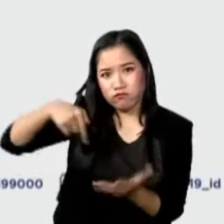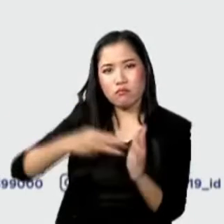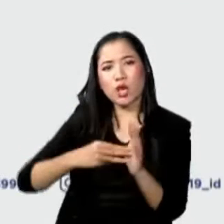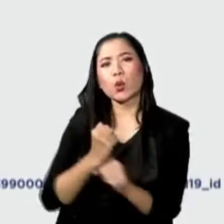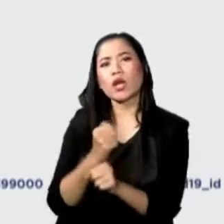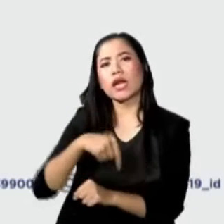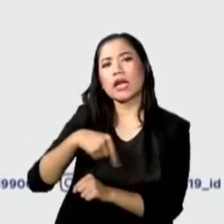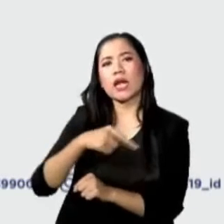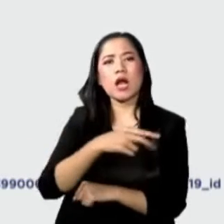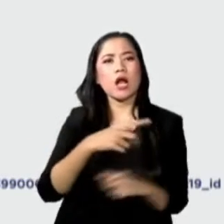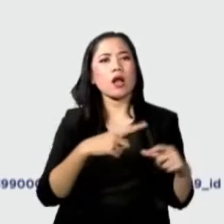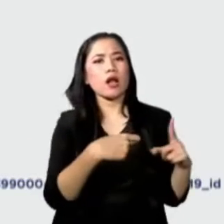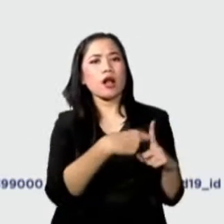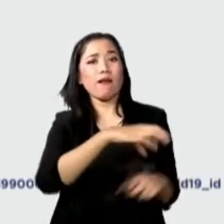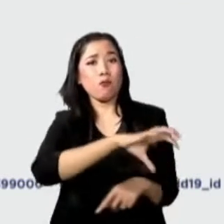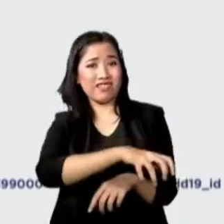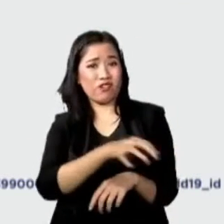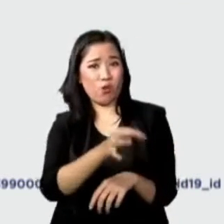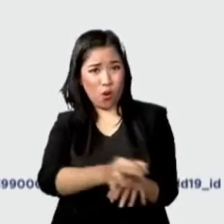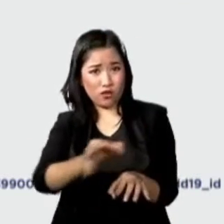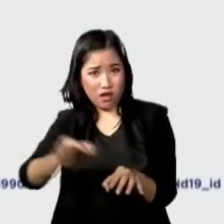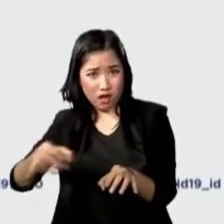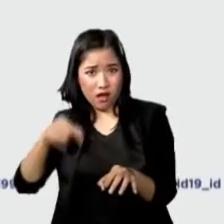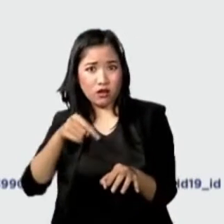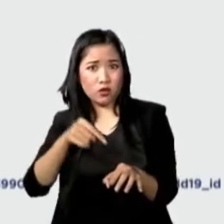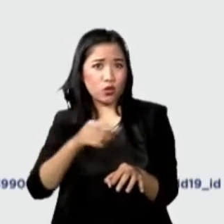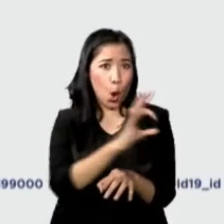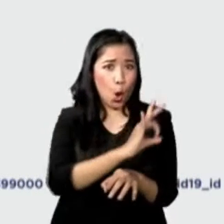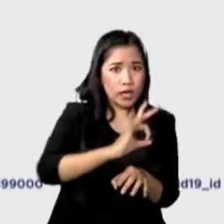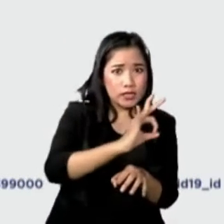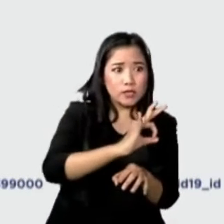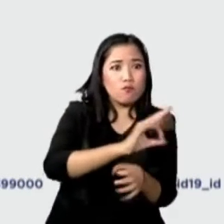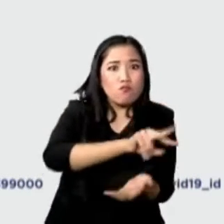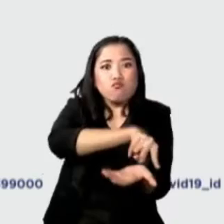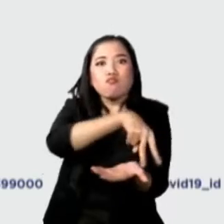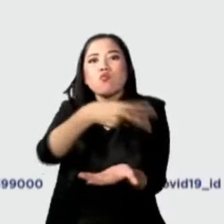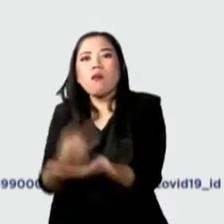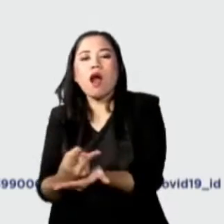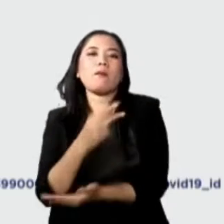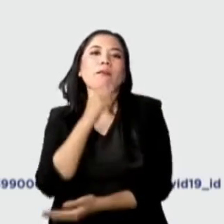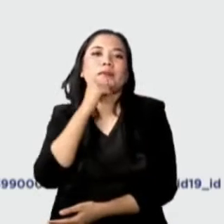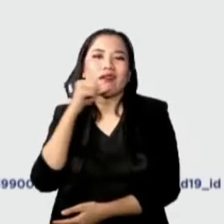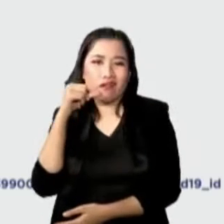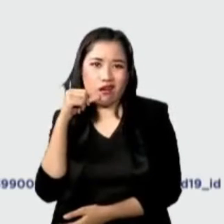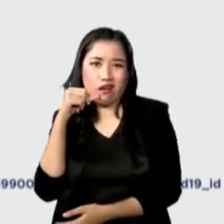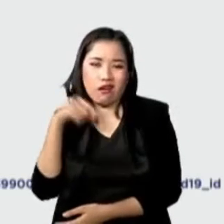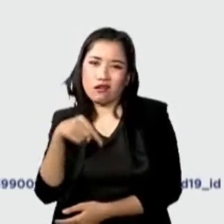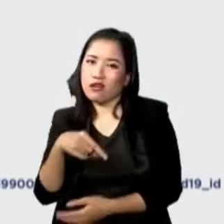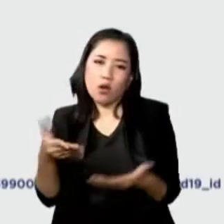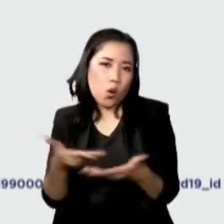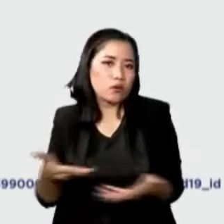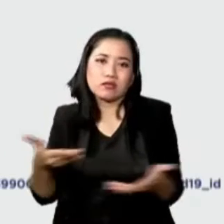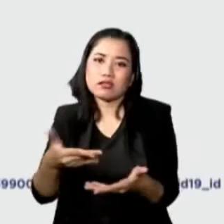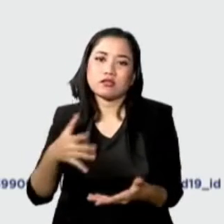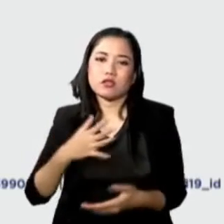ini, kabupaten kota di zona oranye berbondong-bondong pindah ke zona merah. Ini adalah kondisi yang